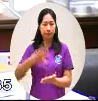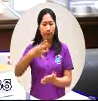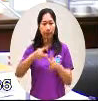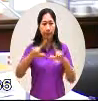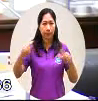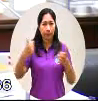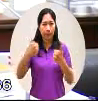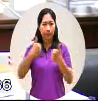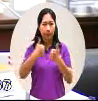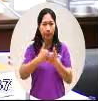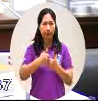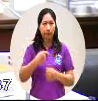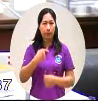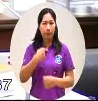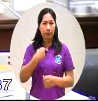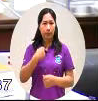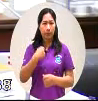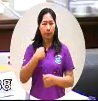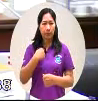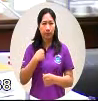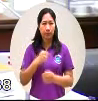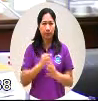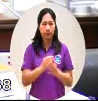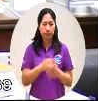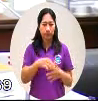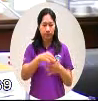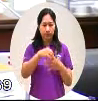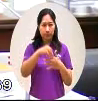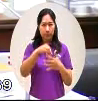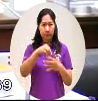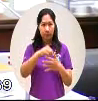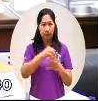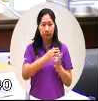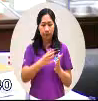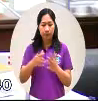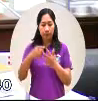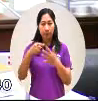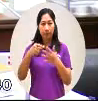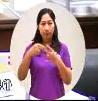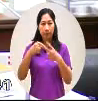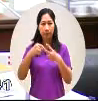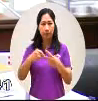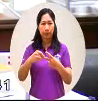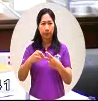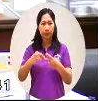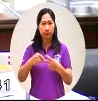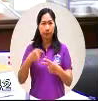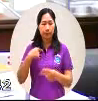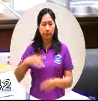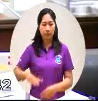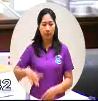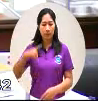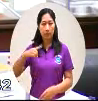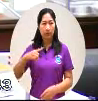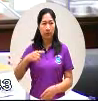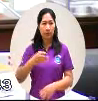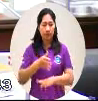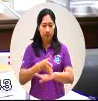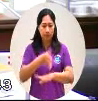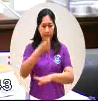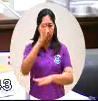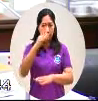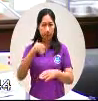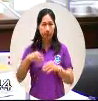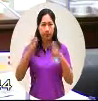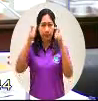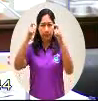在这里排到第二位。那么我在这里首先感谢我们高雄